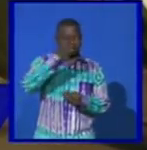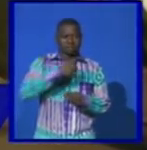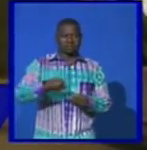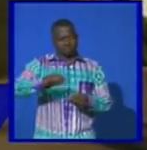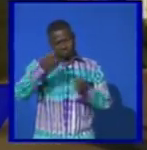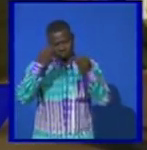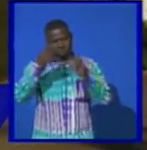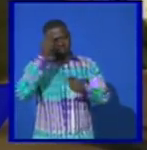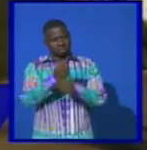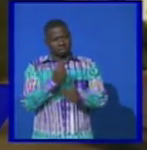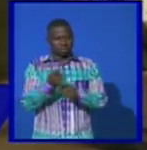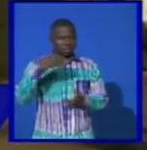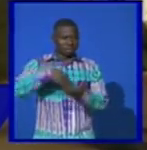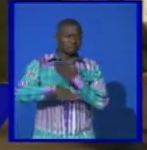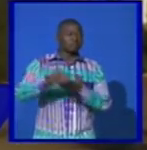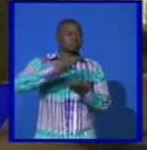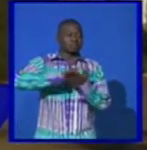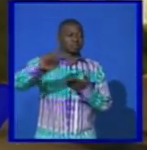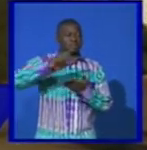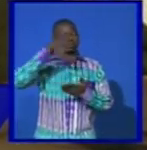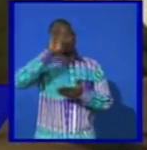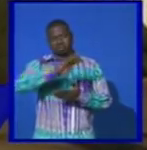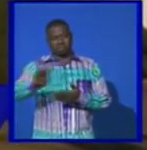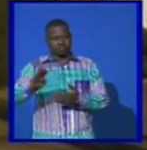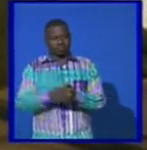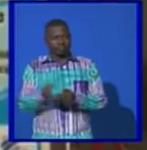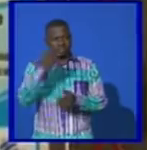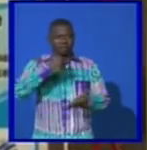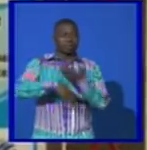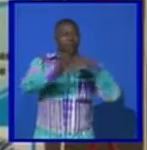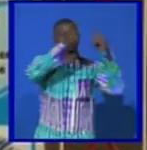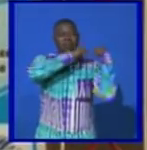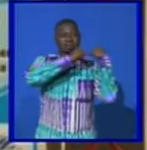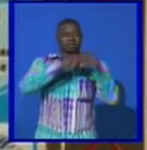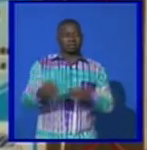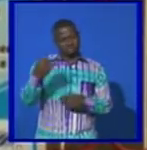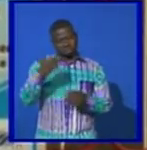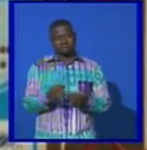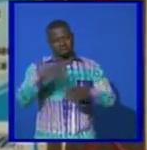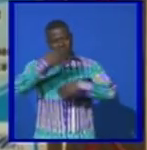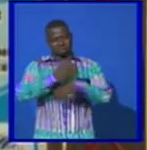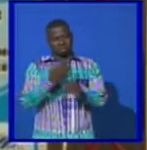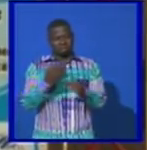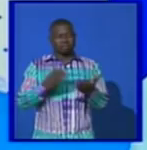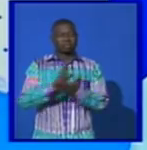Dioulasso. Des activités qui s'inscrivent dans la semaine des transports initiée par le département de Vincent Dabilgou.